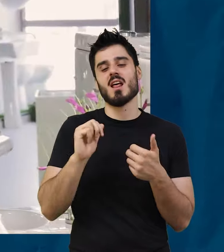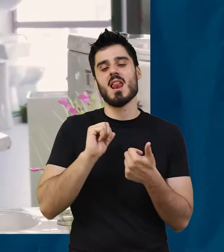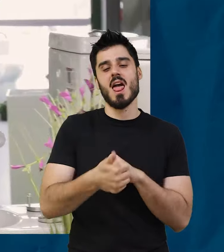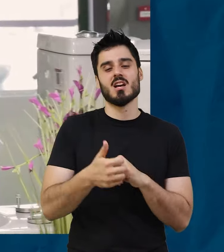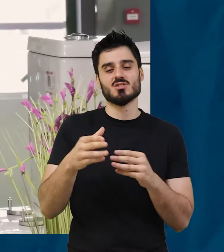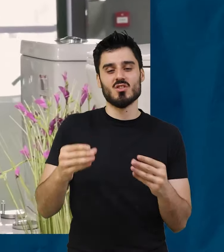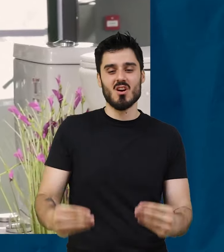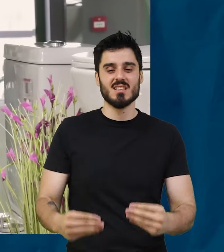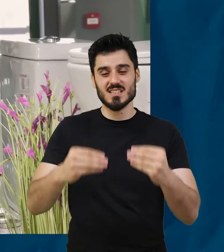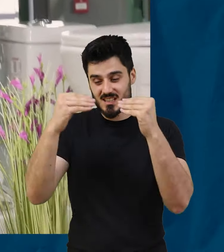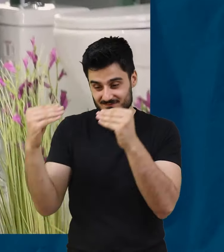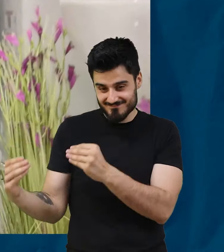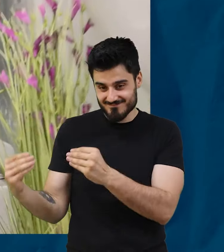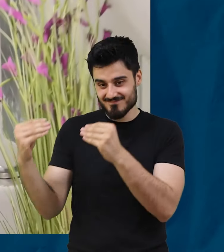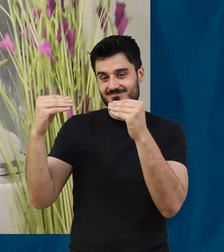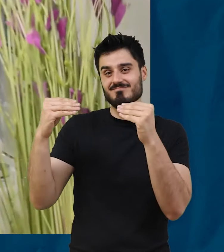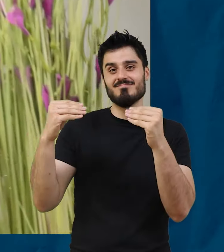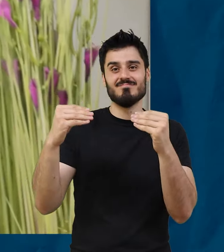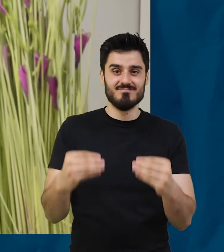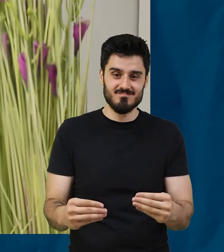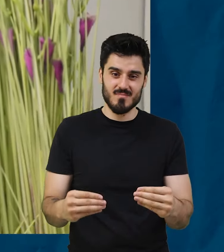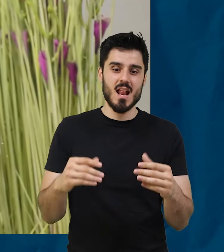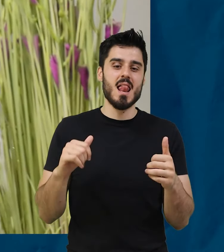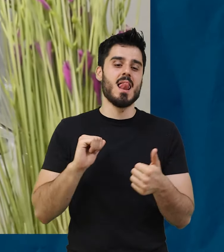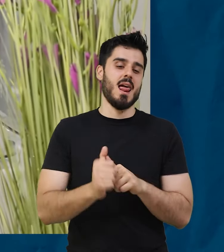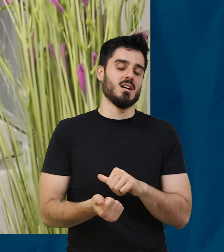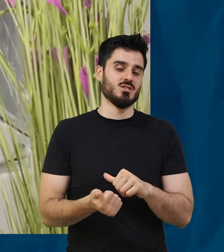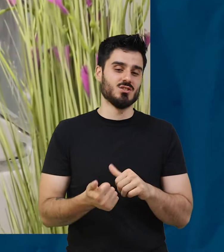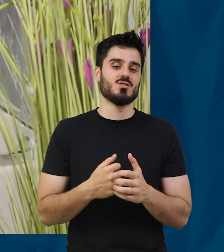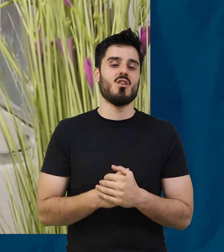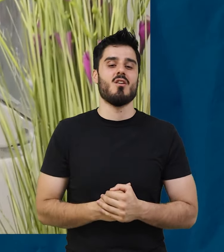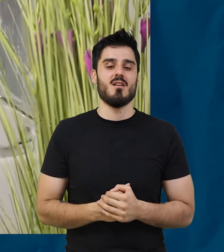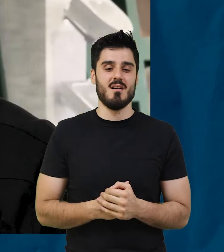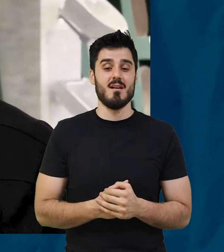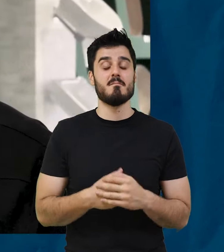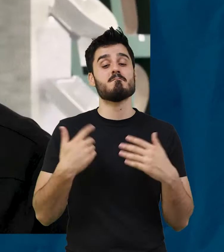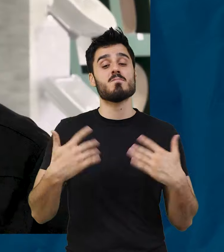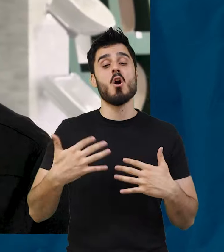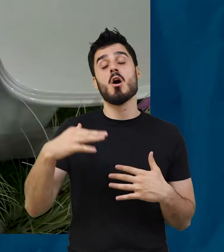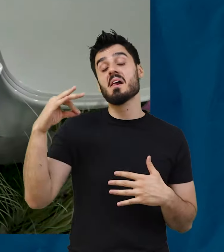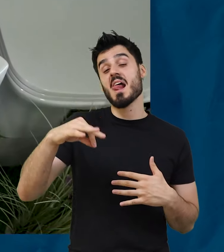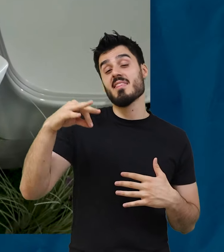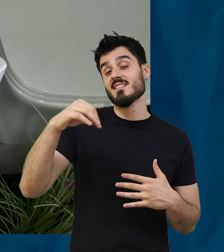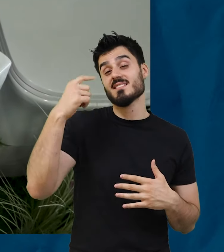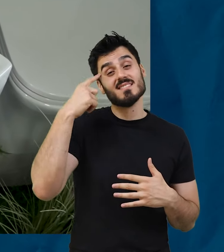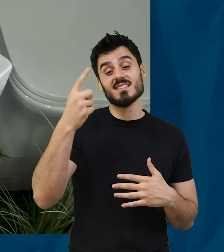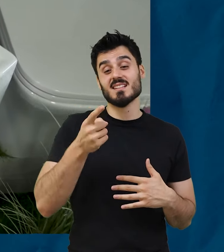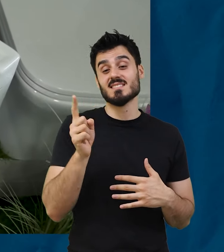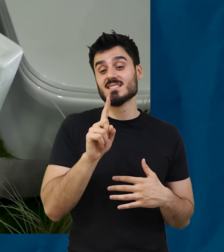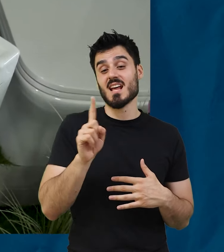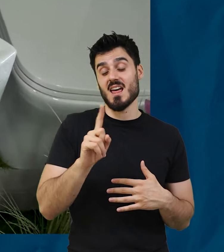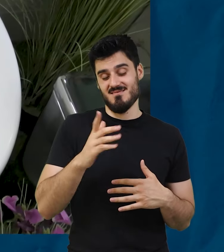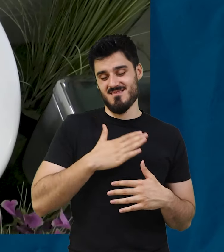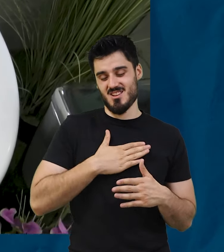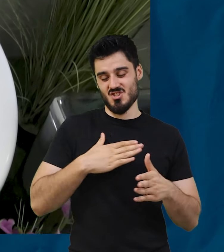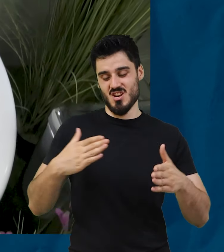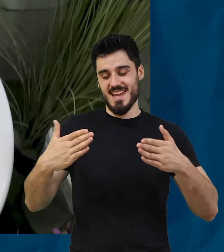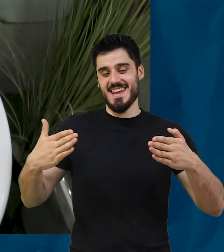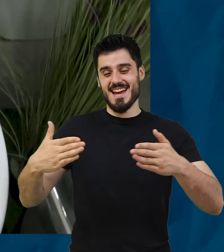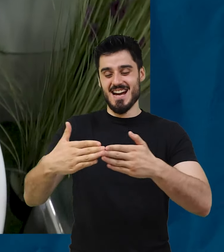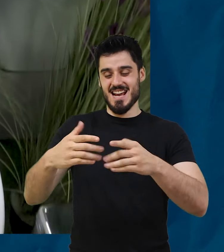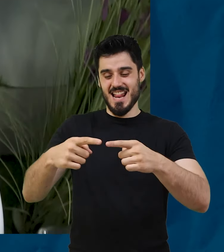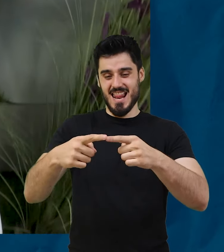Лесното изваждане лесното, и след това лесното връщане всъщност, то е по-важно. Да. Много клиенти не знаят за нашия ъглов моноблок,